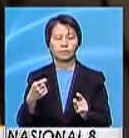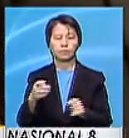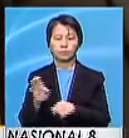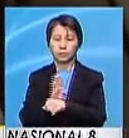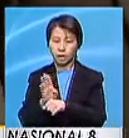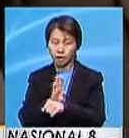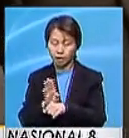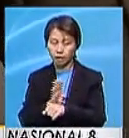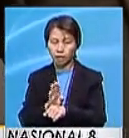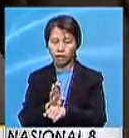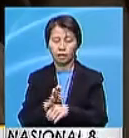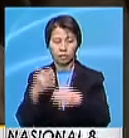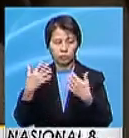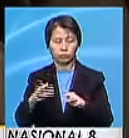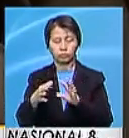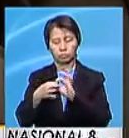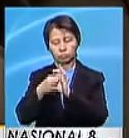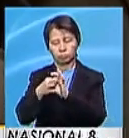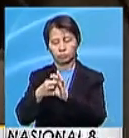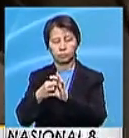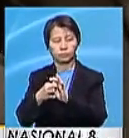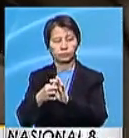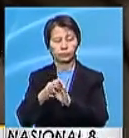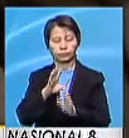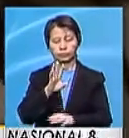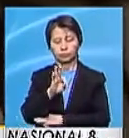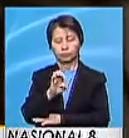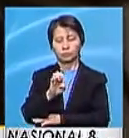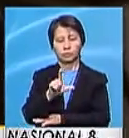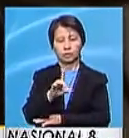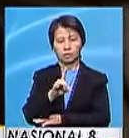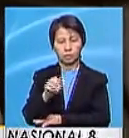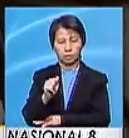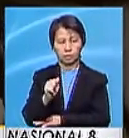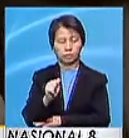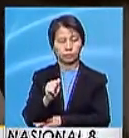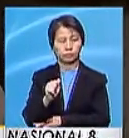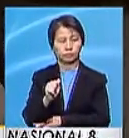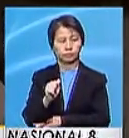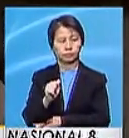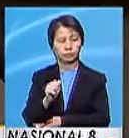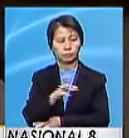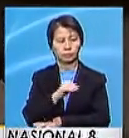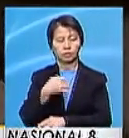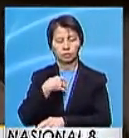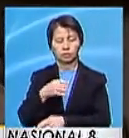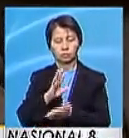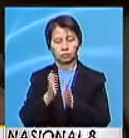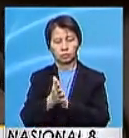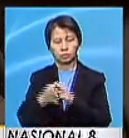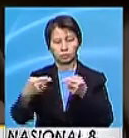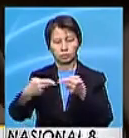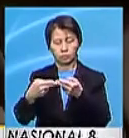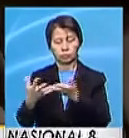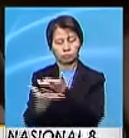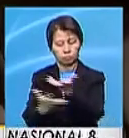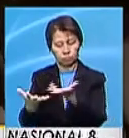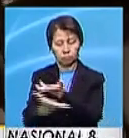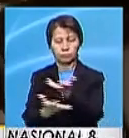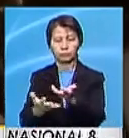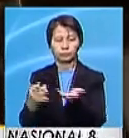perniagaan juga telah merapat hubungan dengan Felda. Ini akan menjadikan hubungan ini, kolaborasi ini